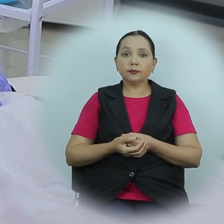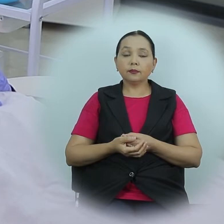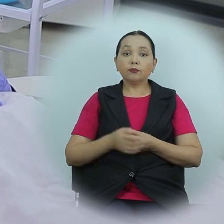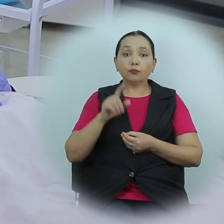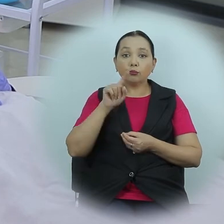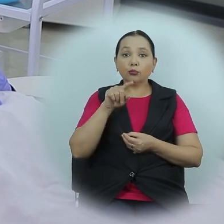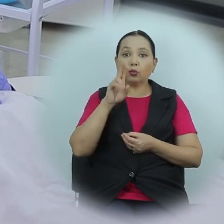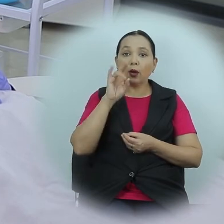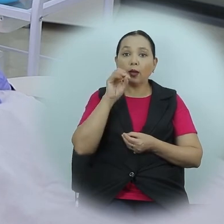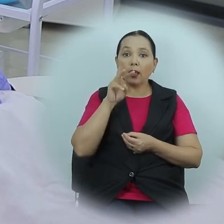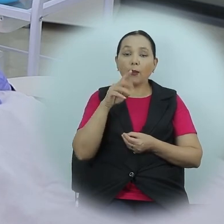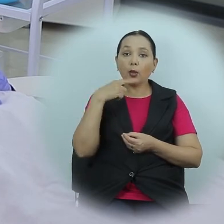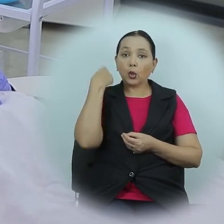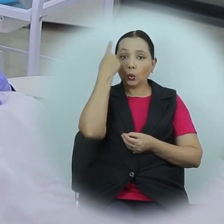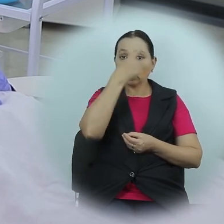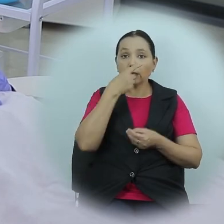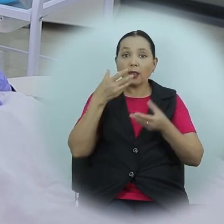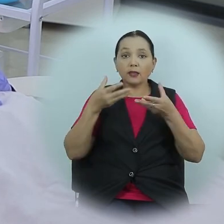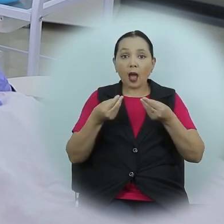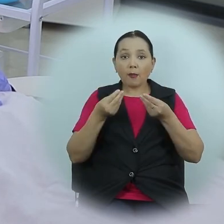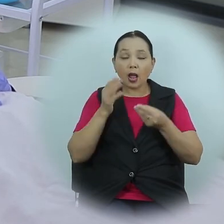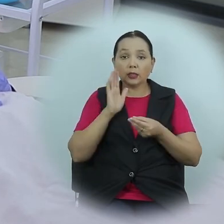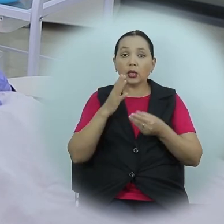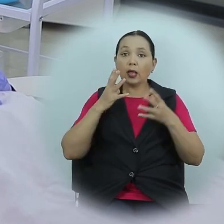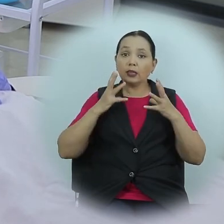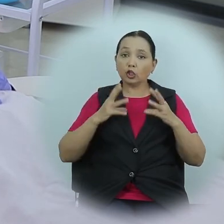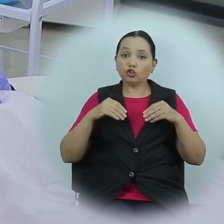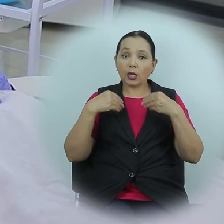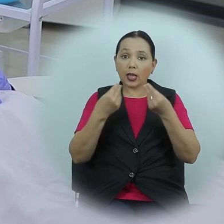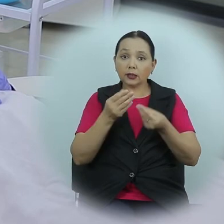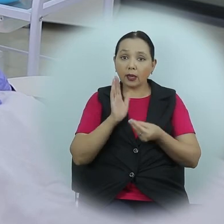Bu krem yuzni namlantiradi, tinchlantiradi.